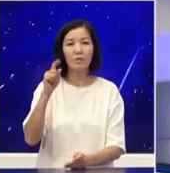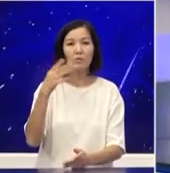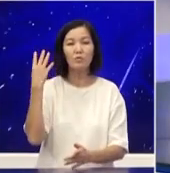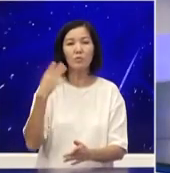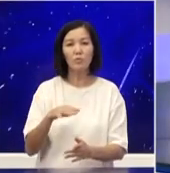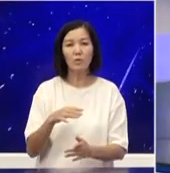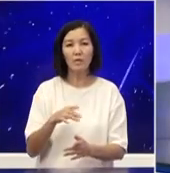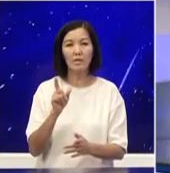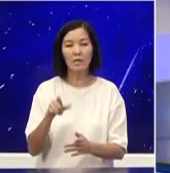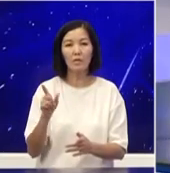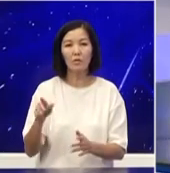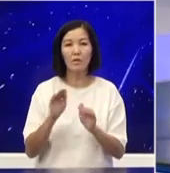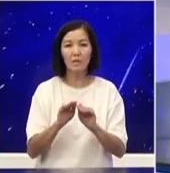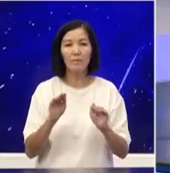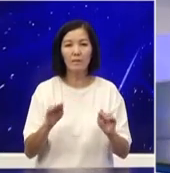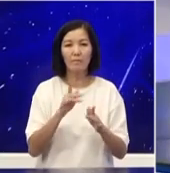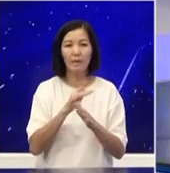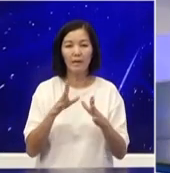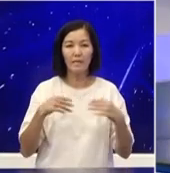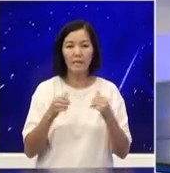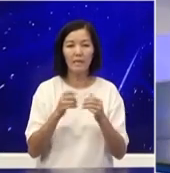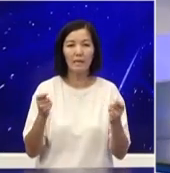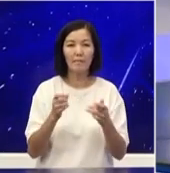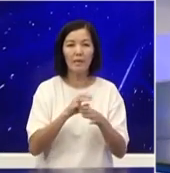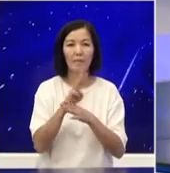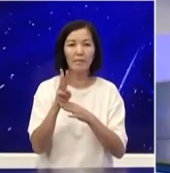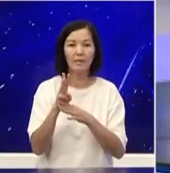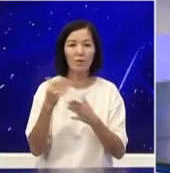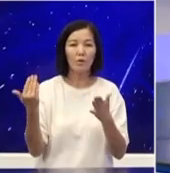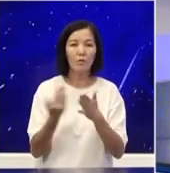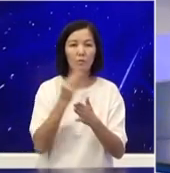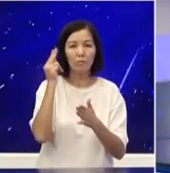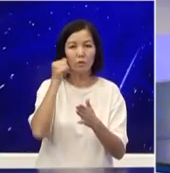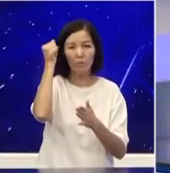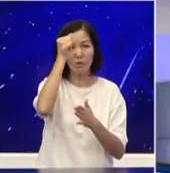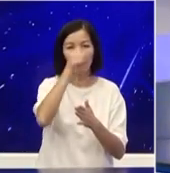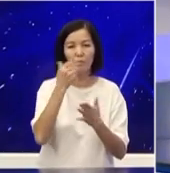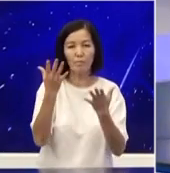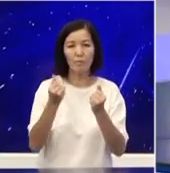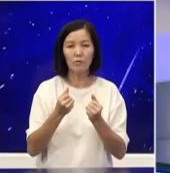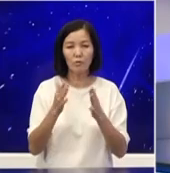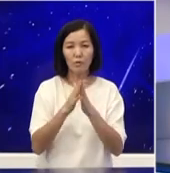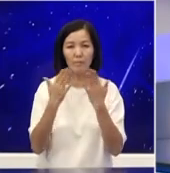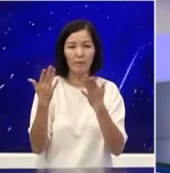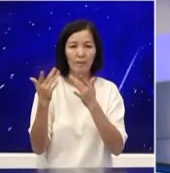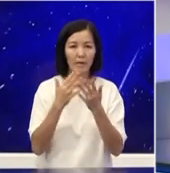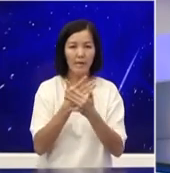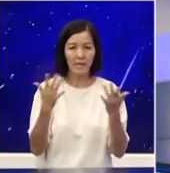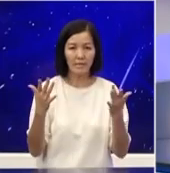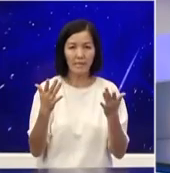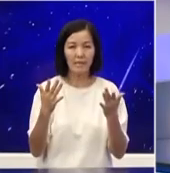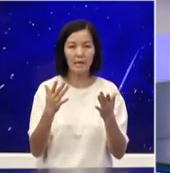140 талдыкурганских ребятишек из многодетных и малообеспеченных семей к новому учебному году получат канцелярские товары и школьные